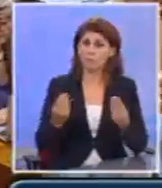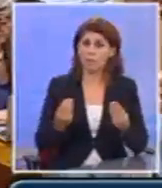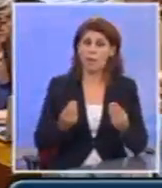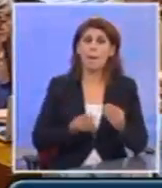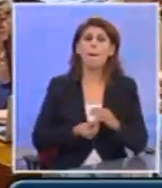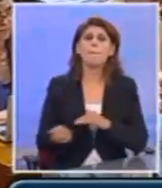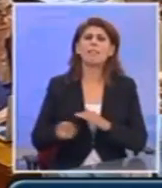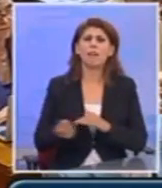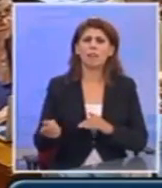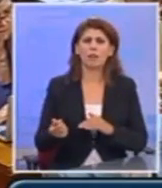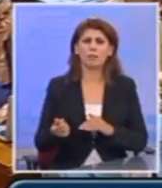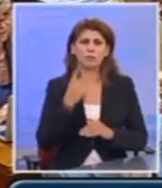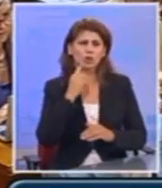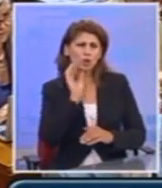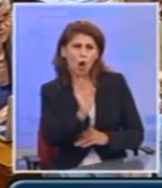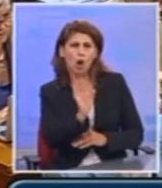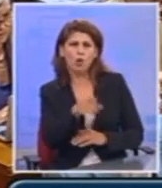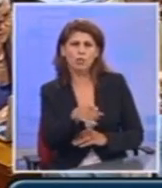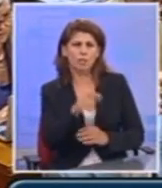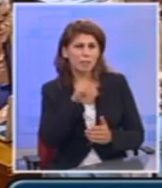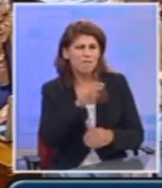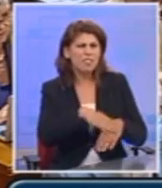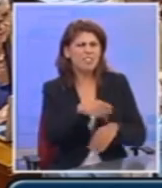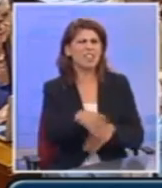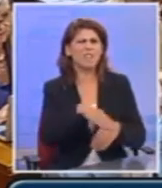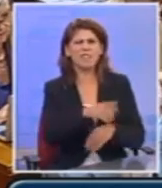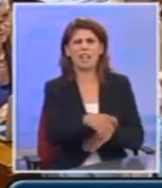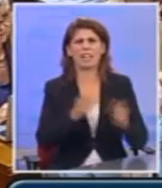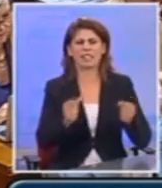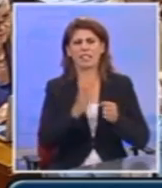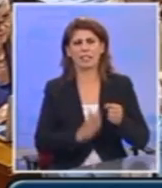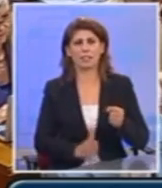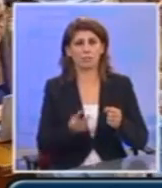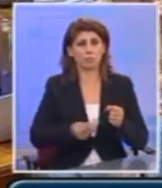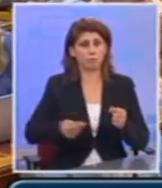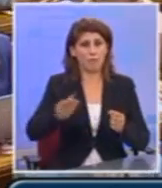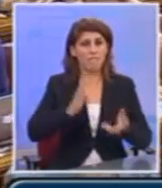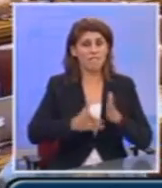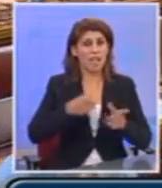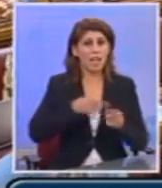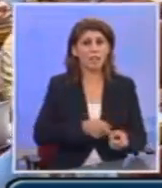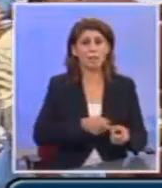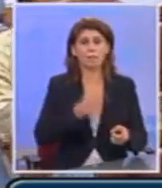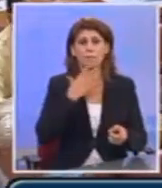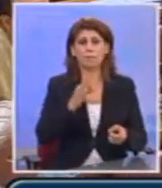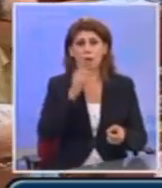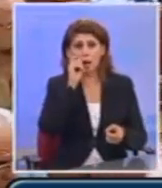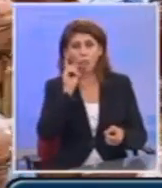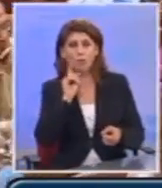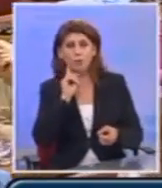στοχοποιήθηκαν σαν αποδιοπομπαίοι τράκη για την κρίση πολλαπλασιάστηκαν τα ιδιαίτερα βία εγκλήματα με βάση το φύλλο και το